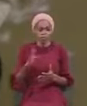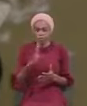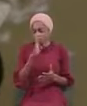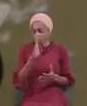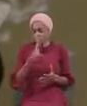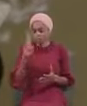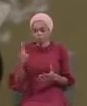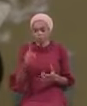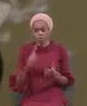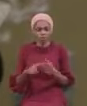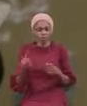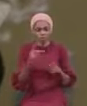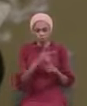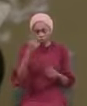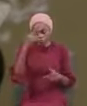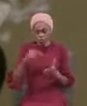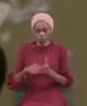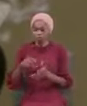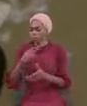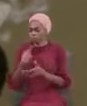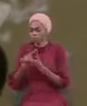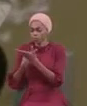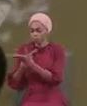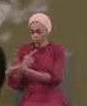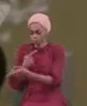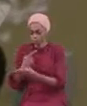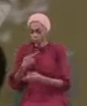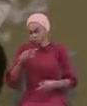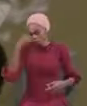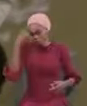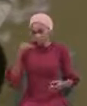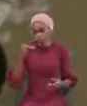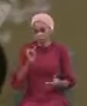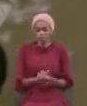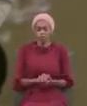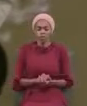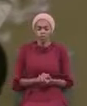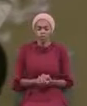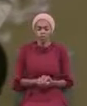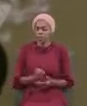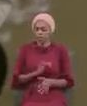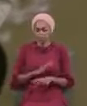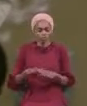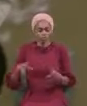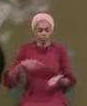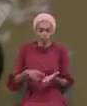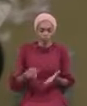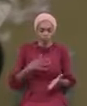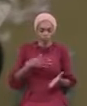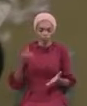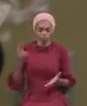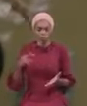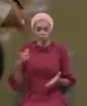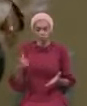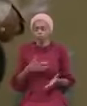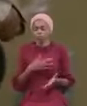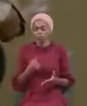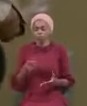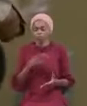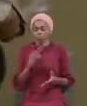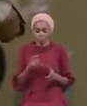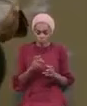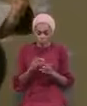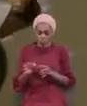ma dî je l' dans pour ma sœur cela est mauvais